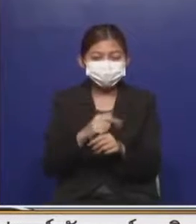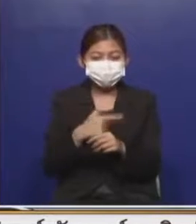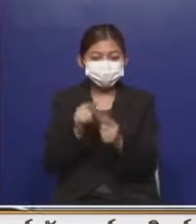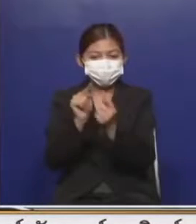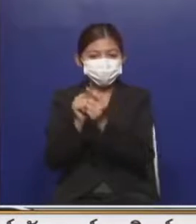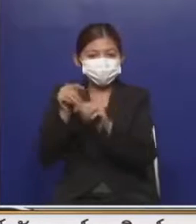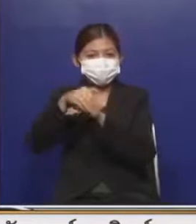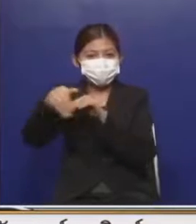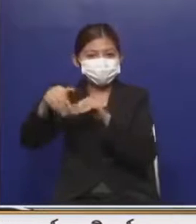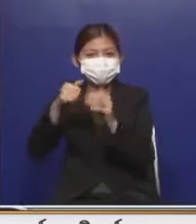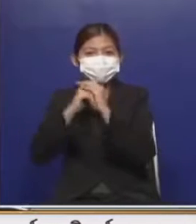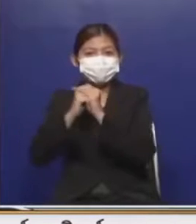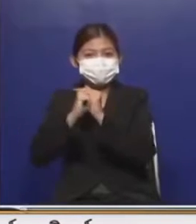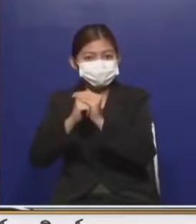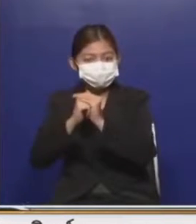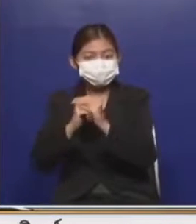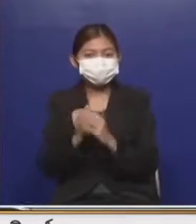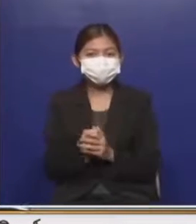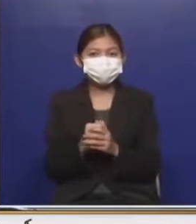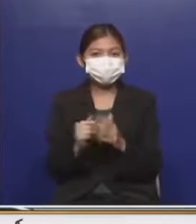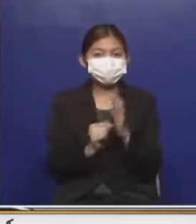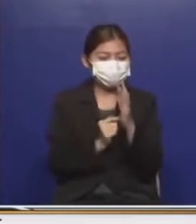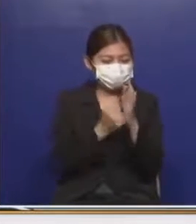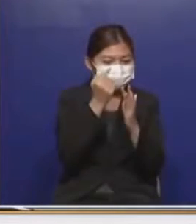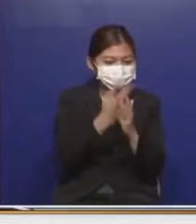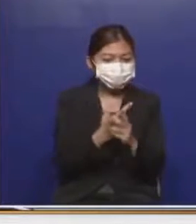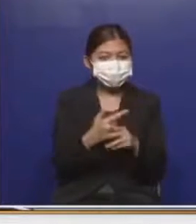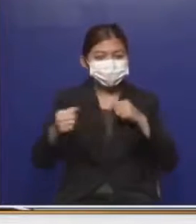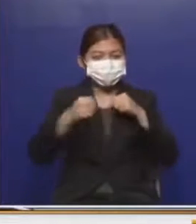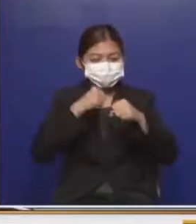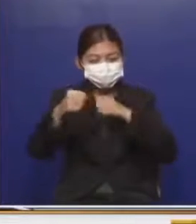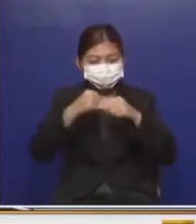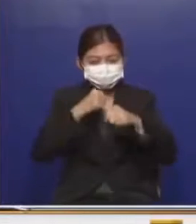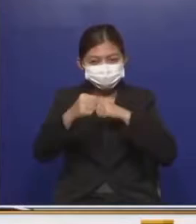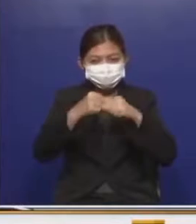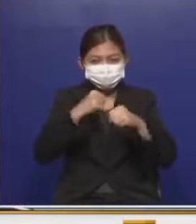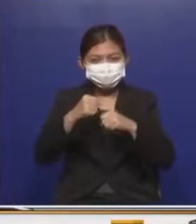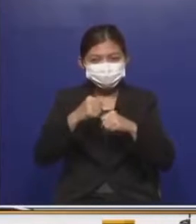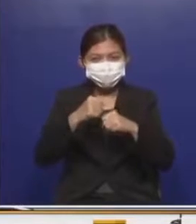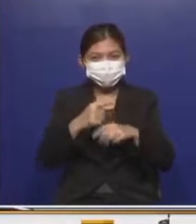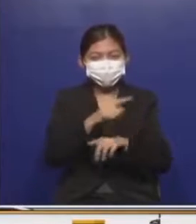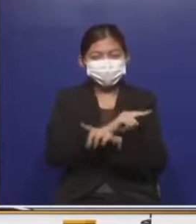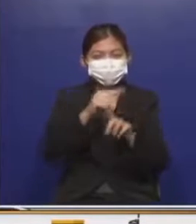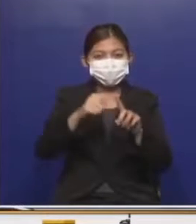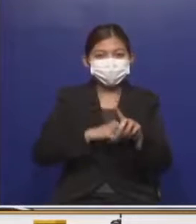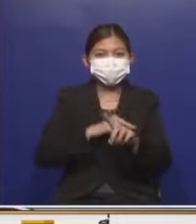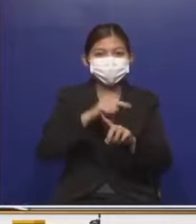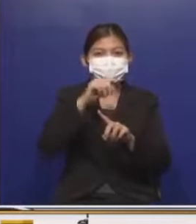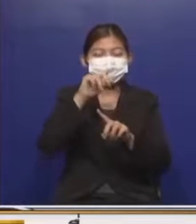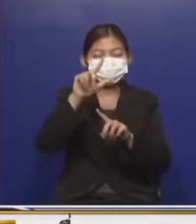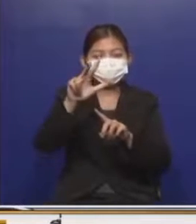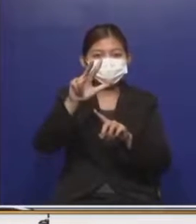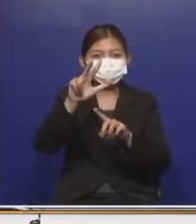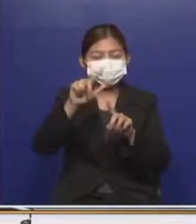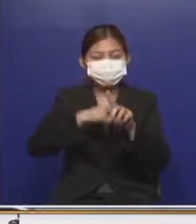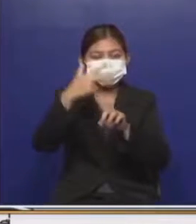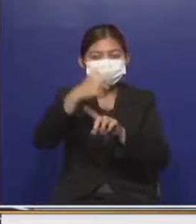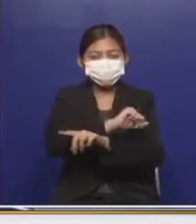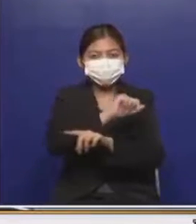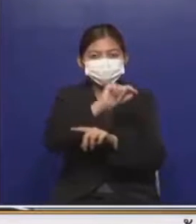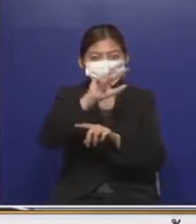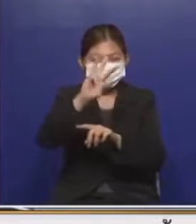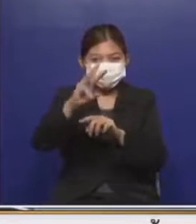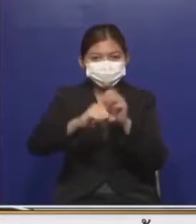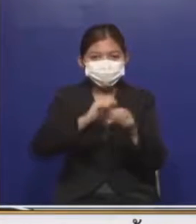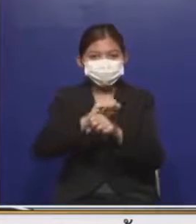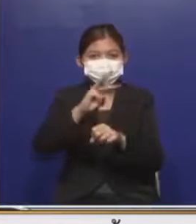เกิดการระบาด ละลอกแรกที่สนามวยลุมพินี เมื่อวันที่ 6 มีนาคม 2563ซึ่